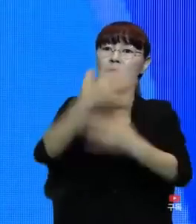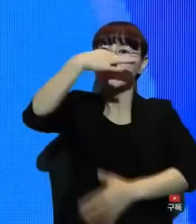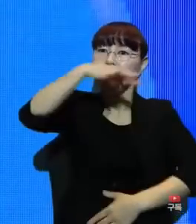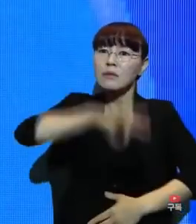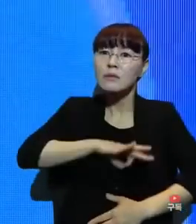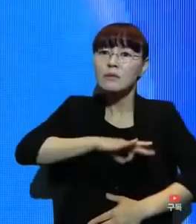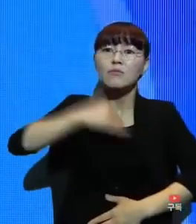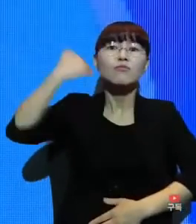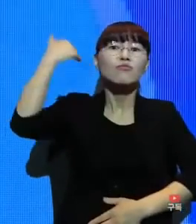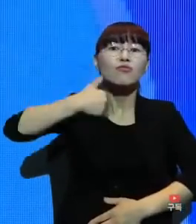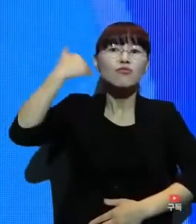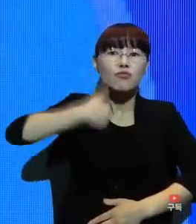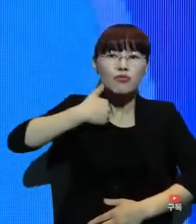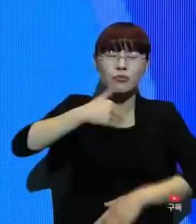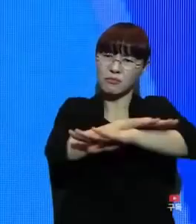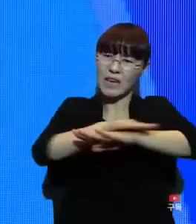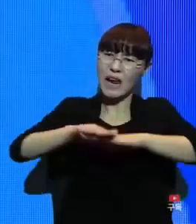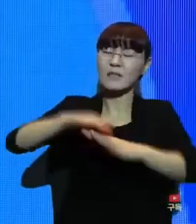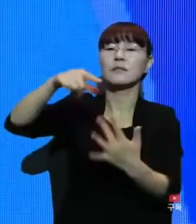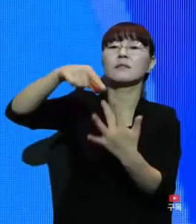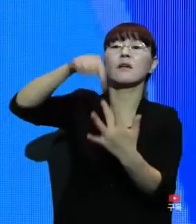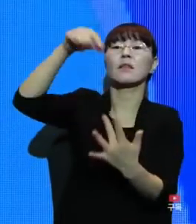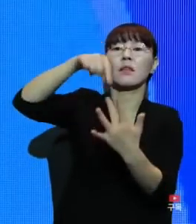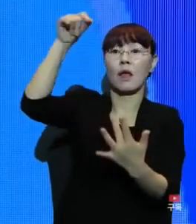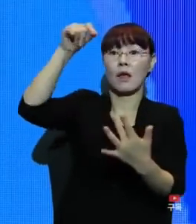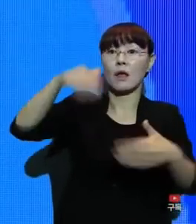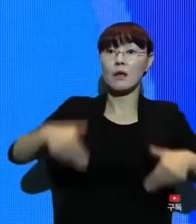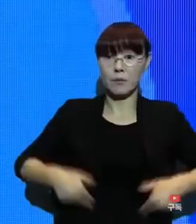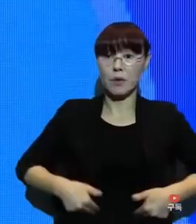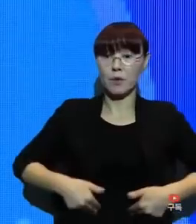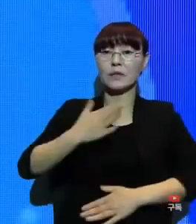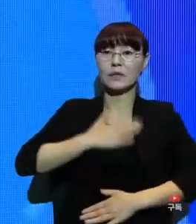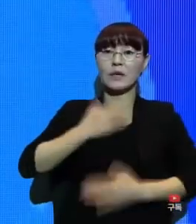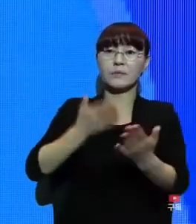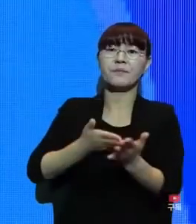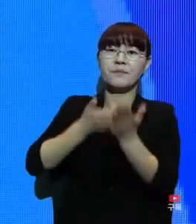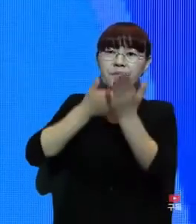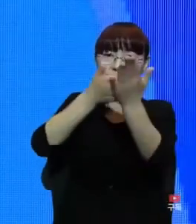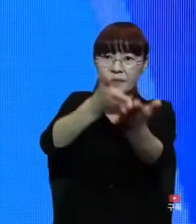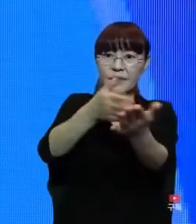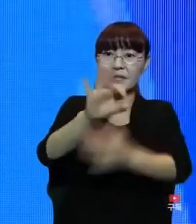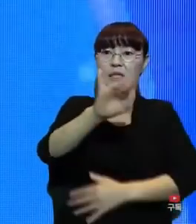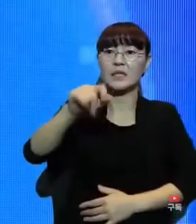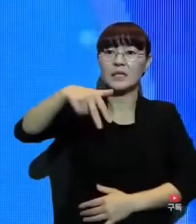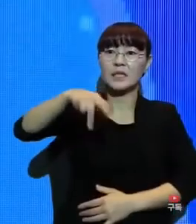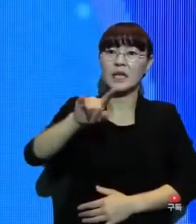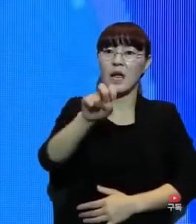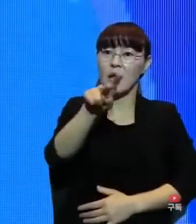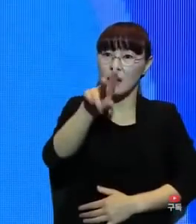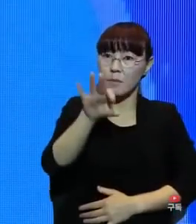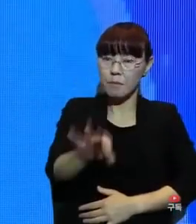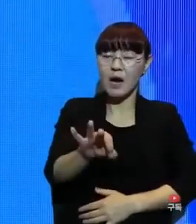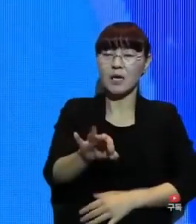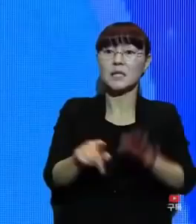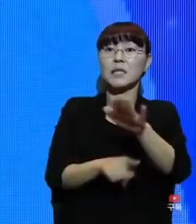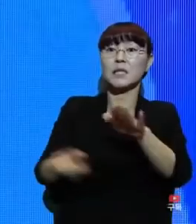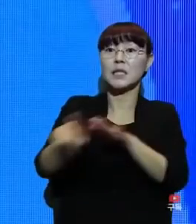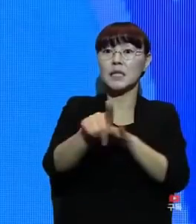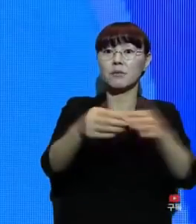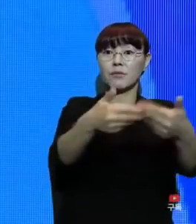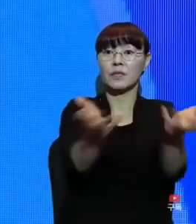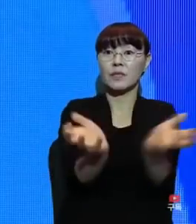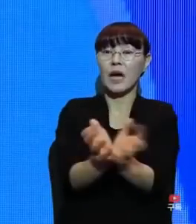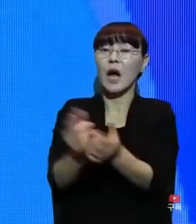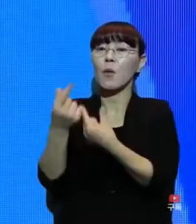잘 선택해야합니다 감히 말씀 드리는데 저희 이제 명은 진보 보수